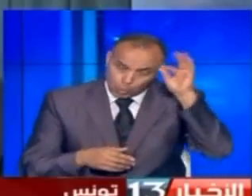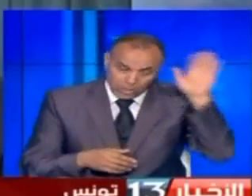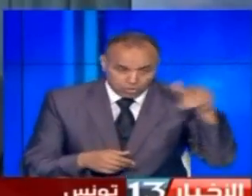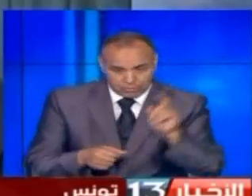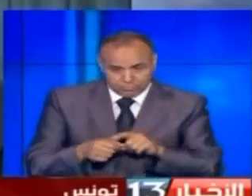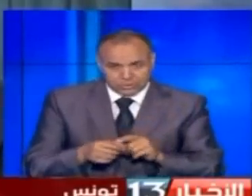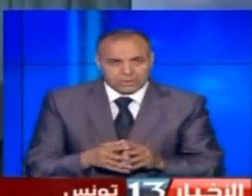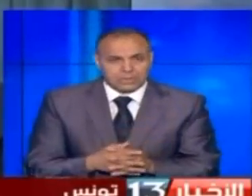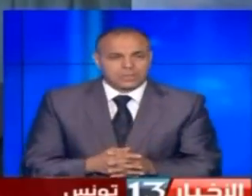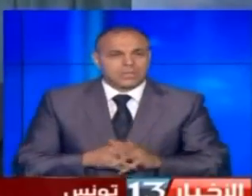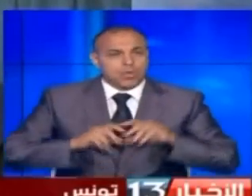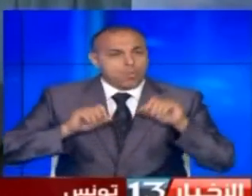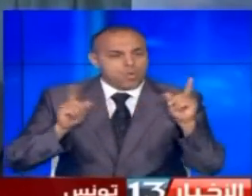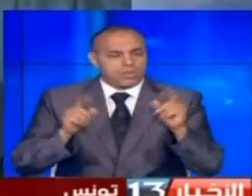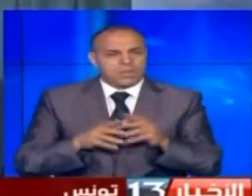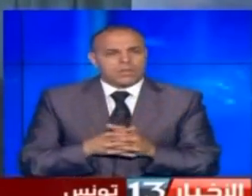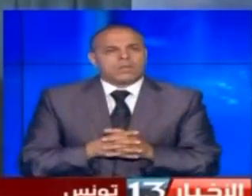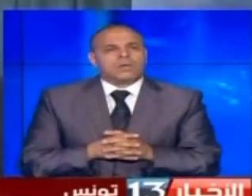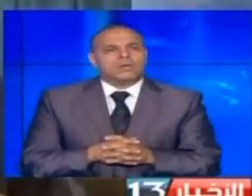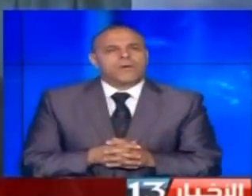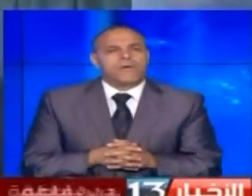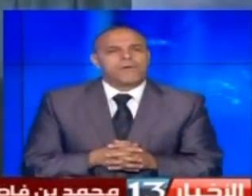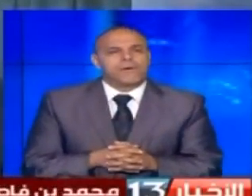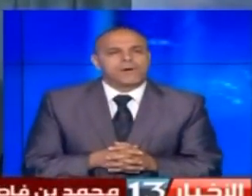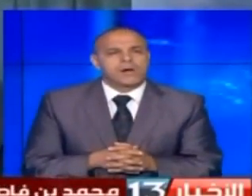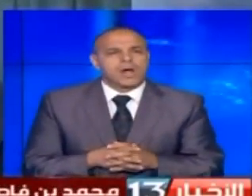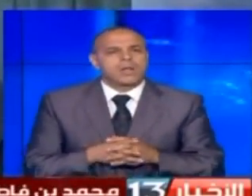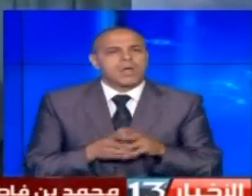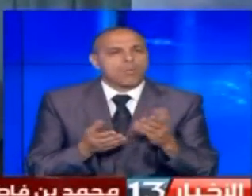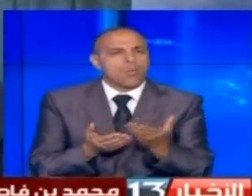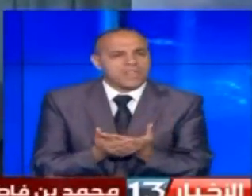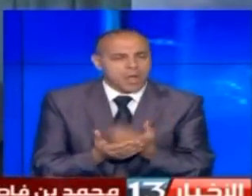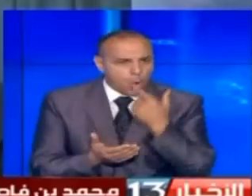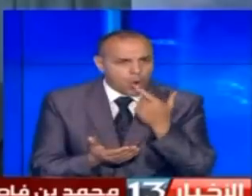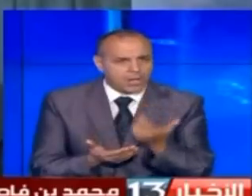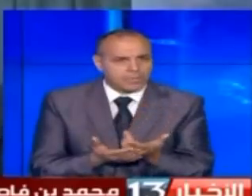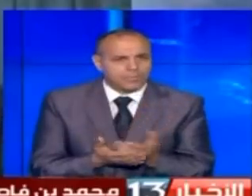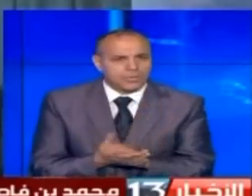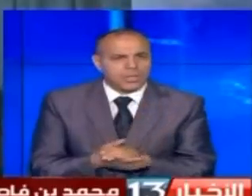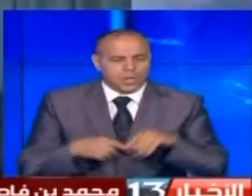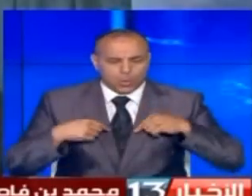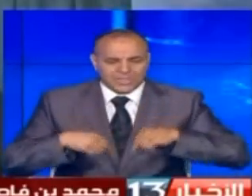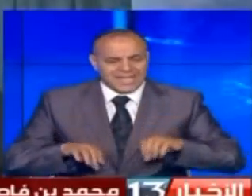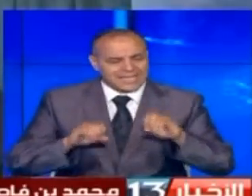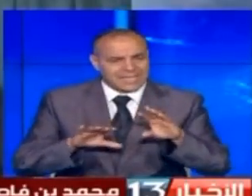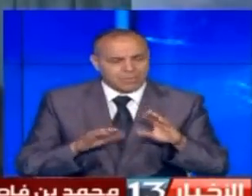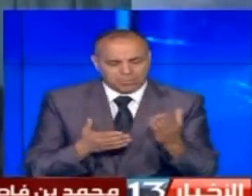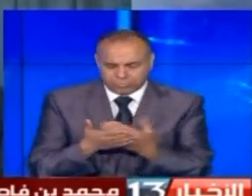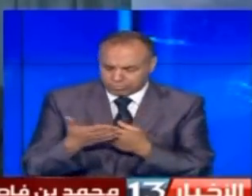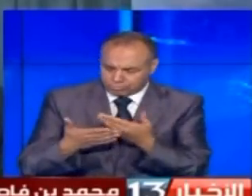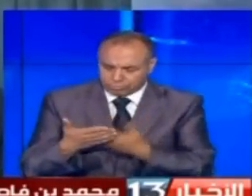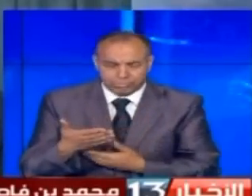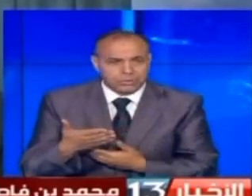تونسيين. تبين لنا من خلال الوثائق التي أصدرتها وزارة التربية